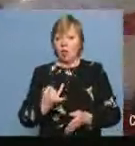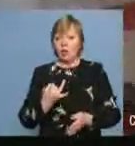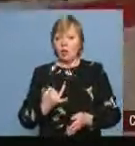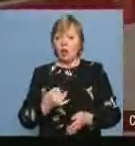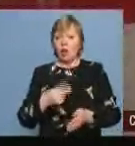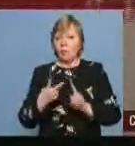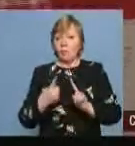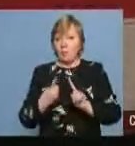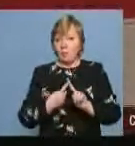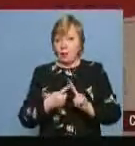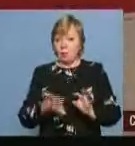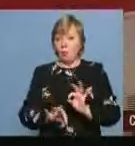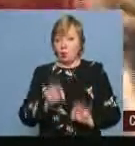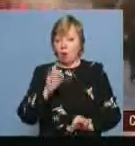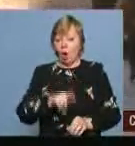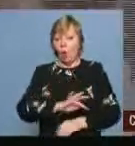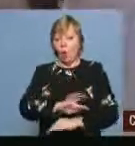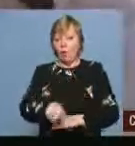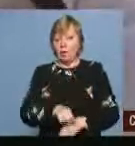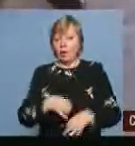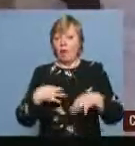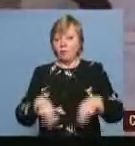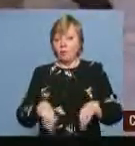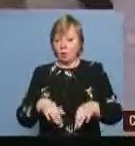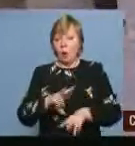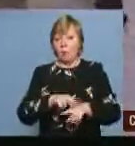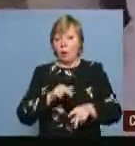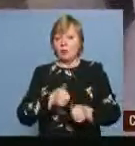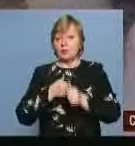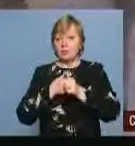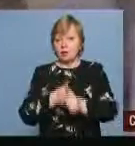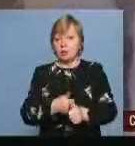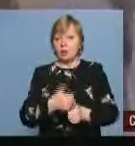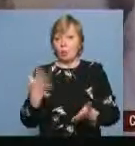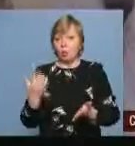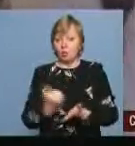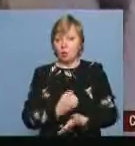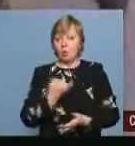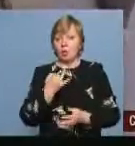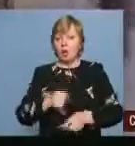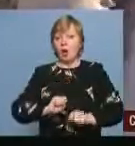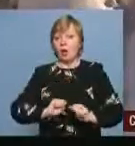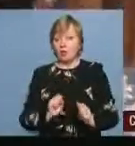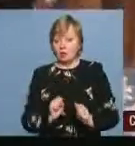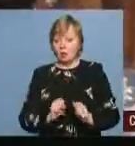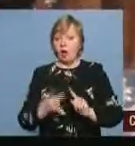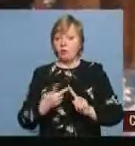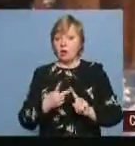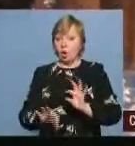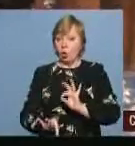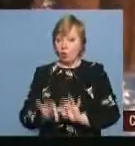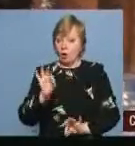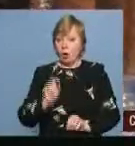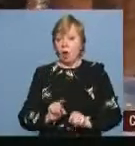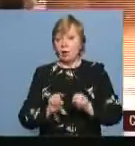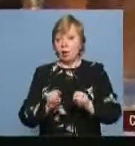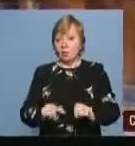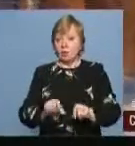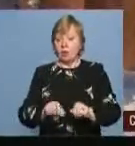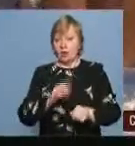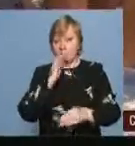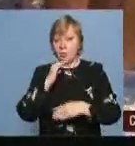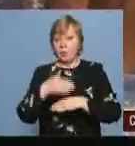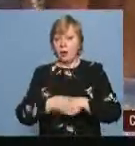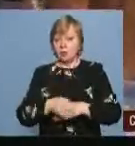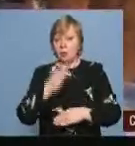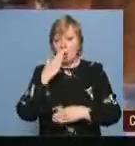первому, нападавшие угнали автомобиль. Полицейским удалось догнать преступников и обезвредить. Второй вариант, нападавшие забаррикадировались в